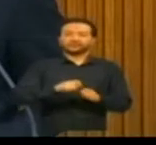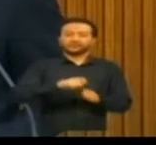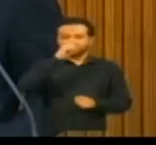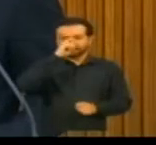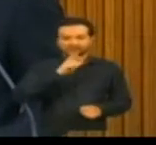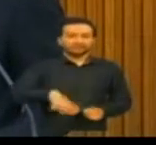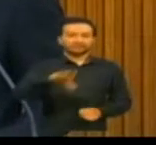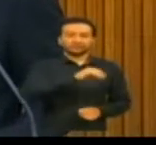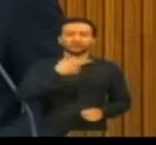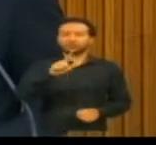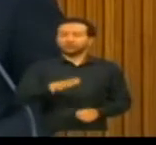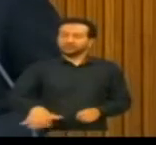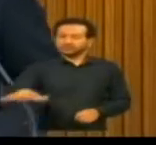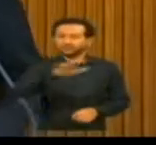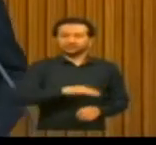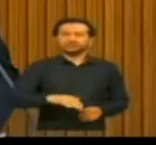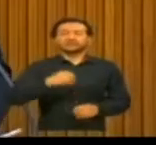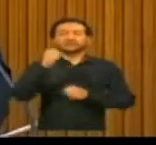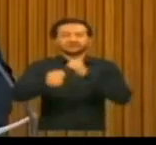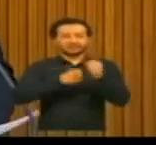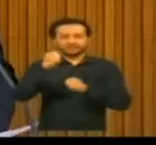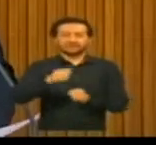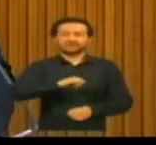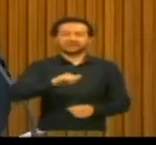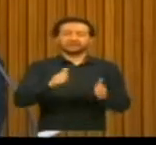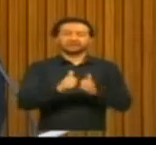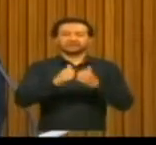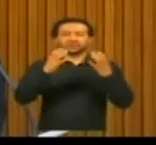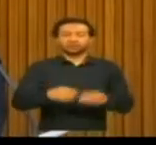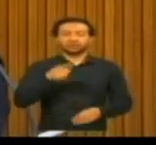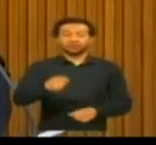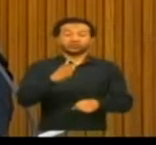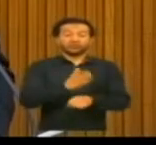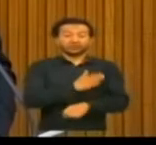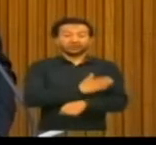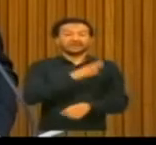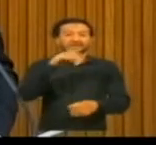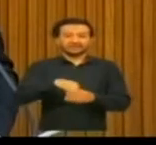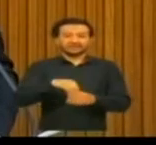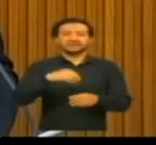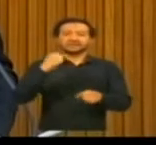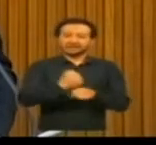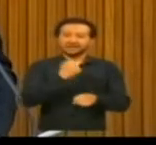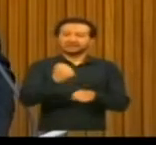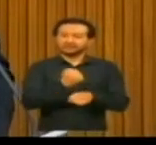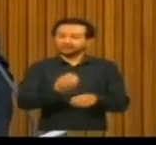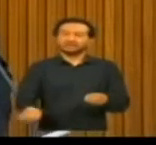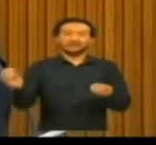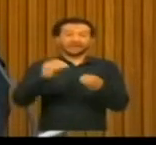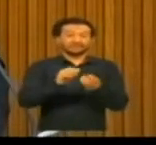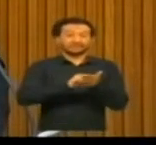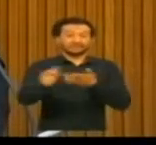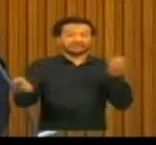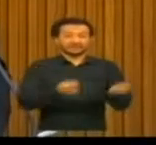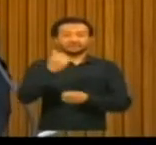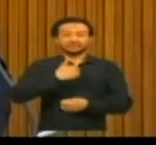de, köylülerimizin de, sanayicimizin de yanında olacağız. Bu ülke için taş taş üstüne koyan herkesin